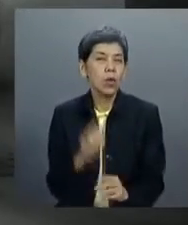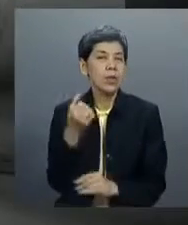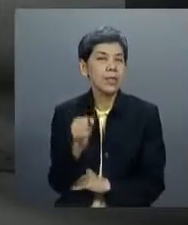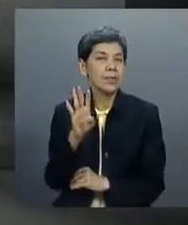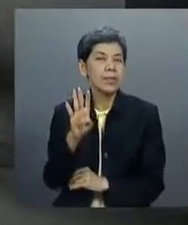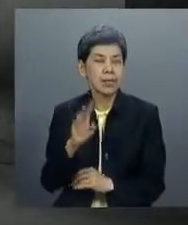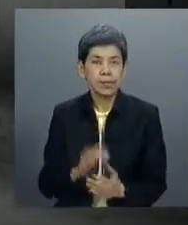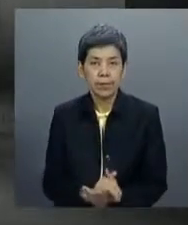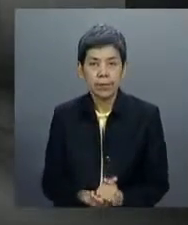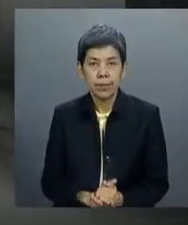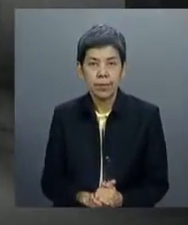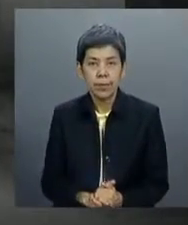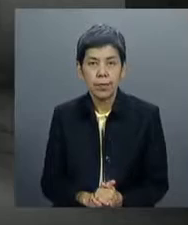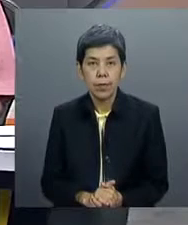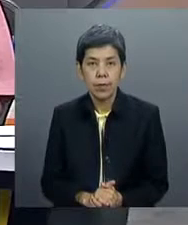น